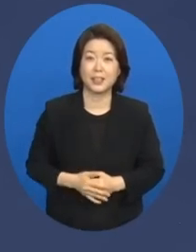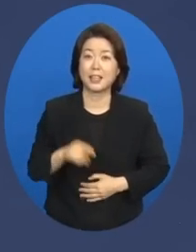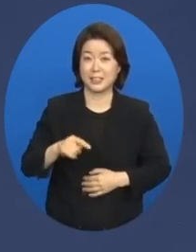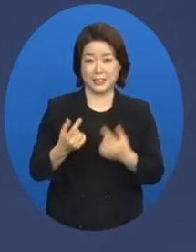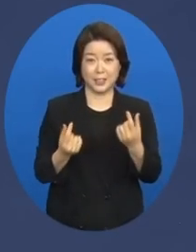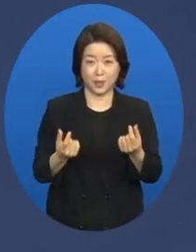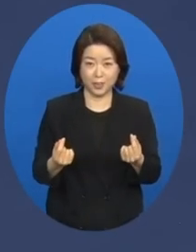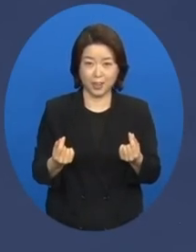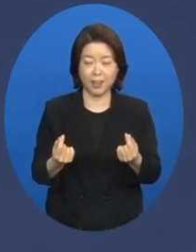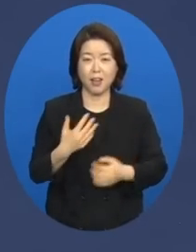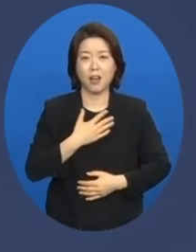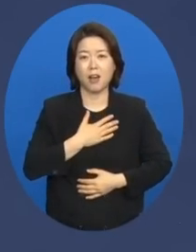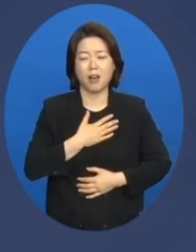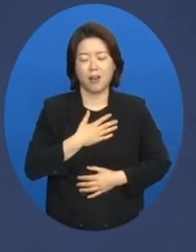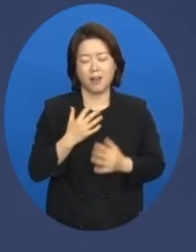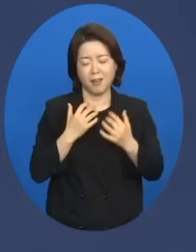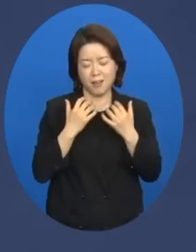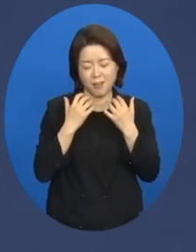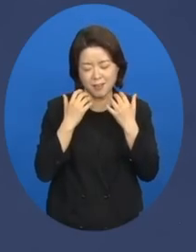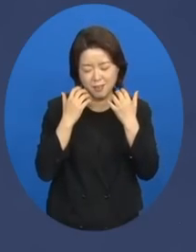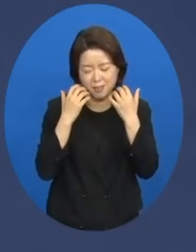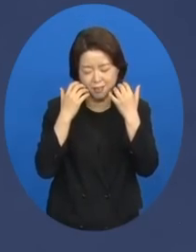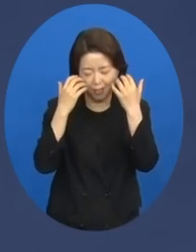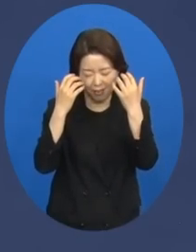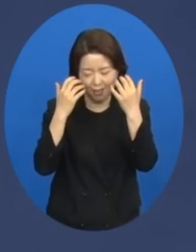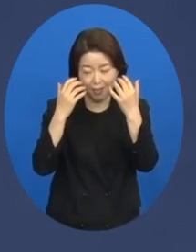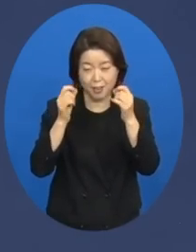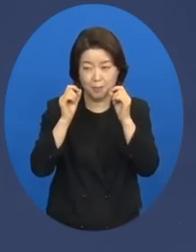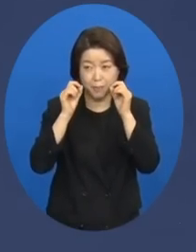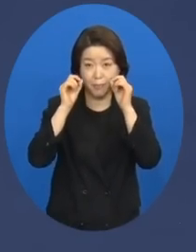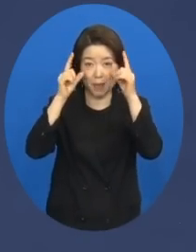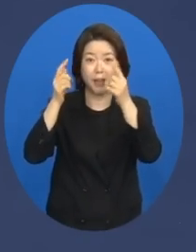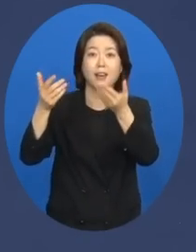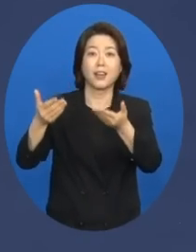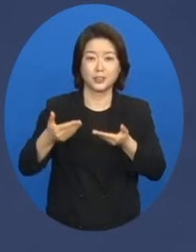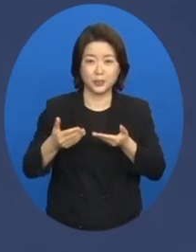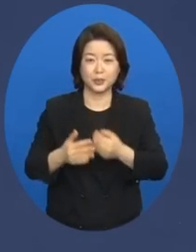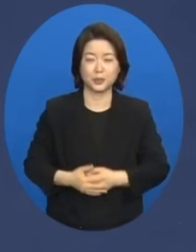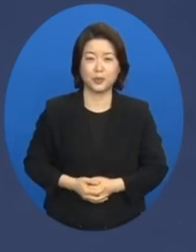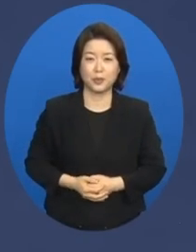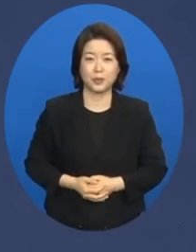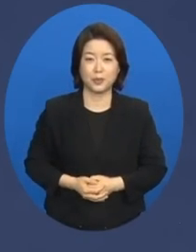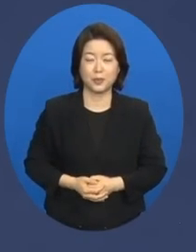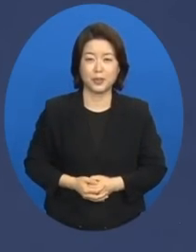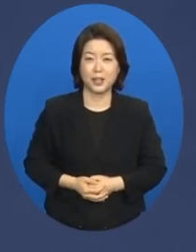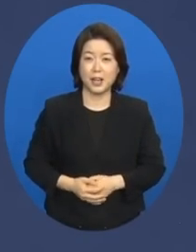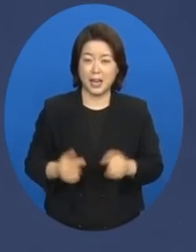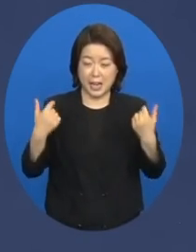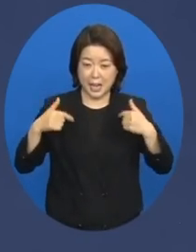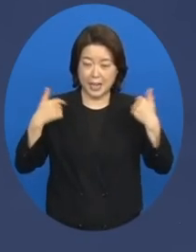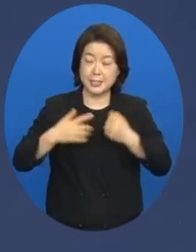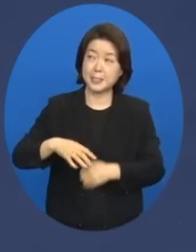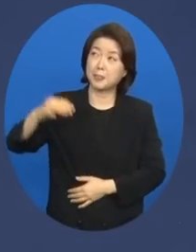이렇게 가슴이 벅차도록 일깨워 주시고 또 기왕 늘